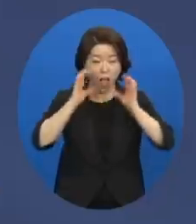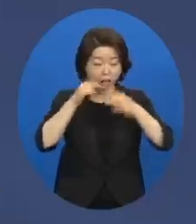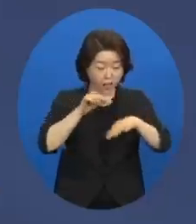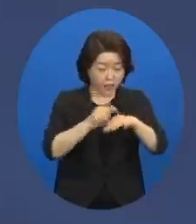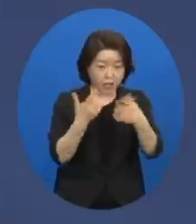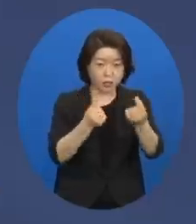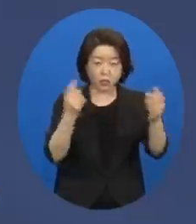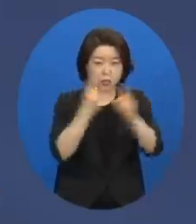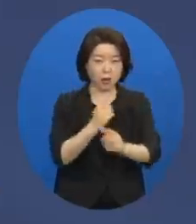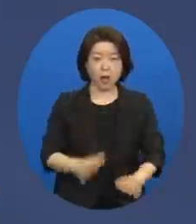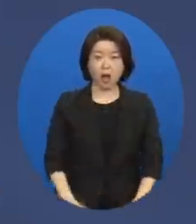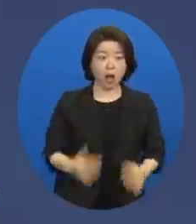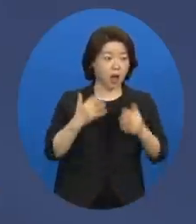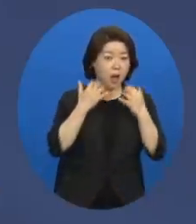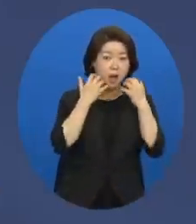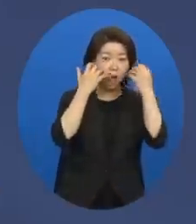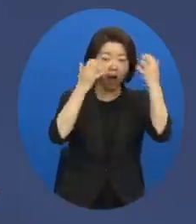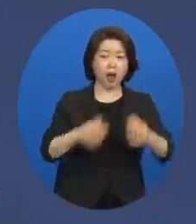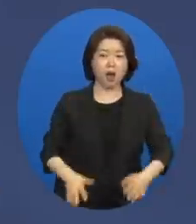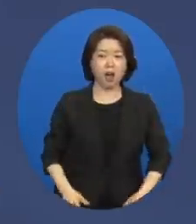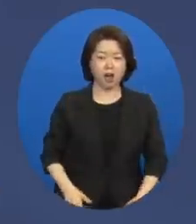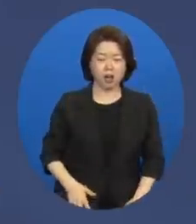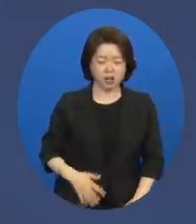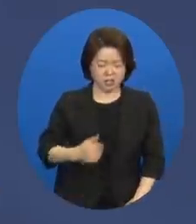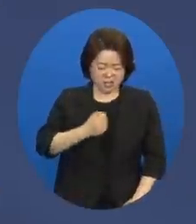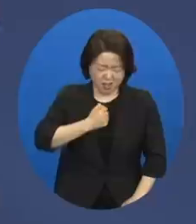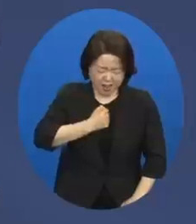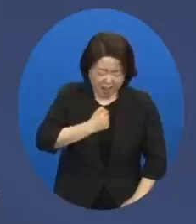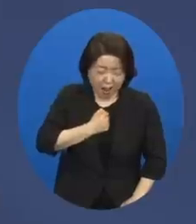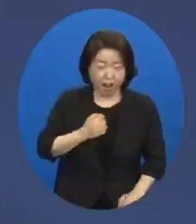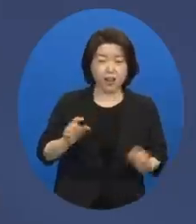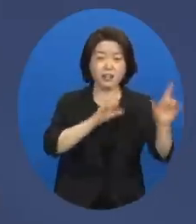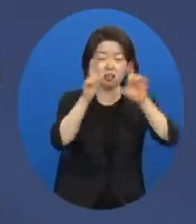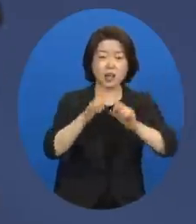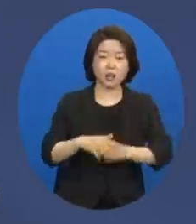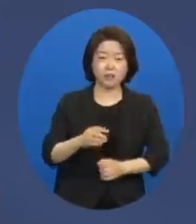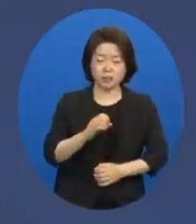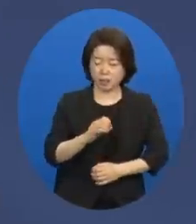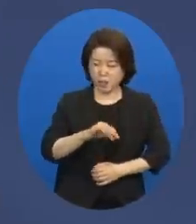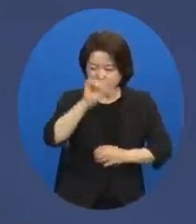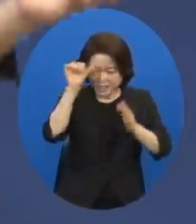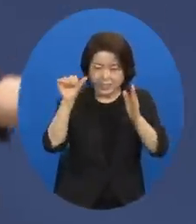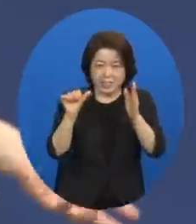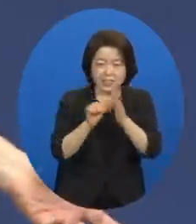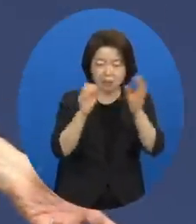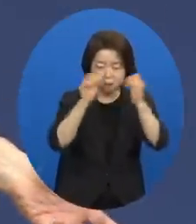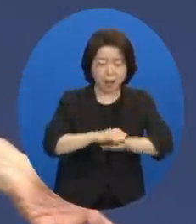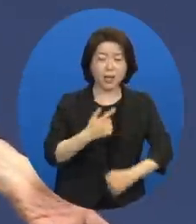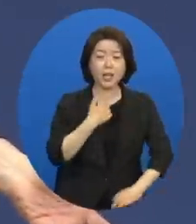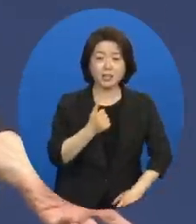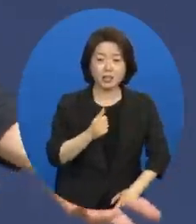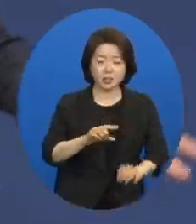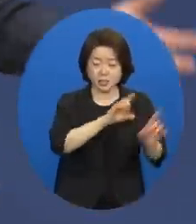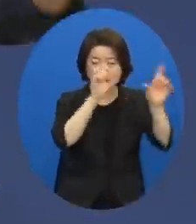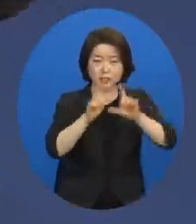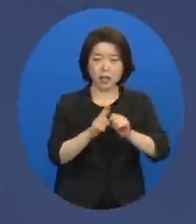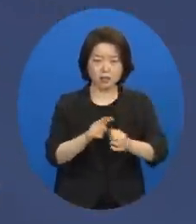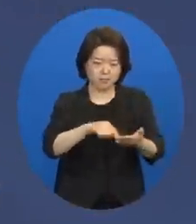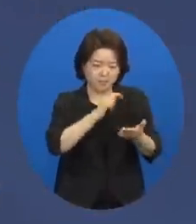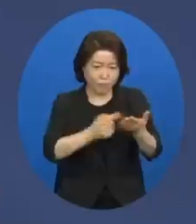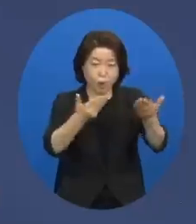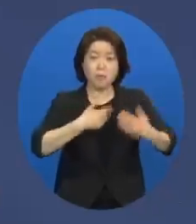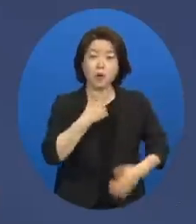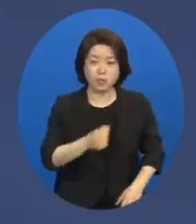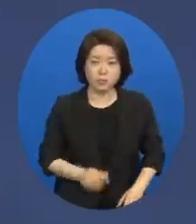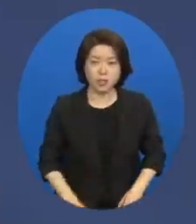감격하고 그냥 다 그 한 맺힌 삶, 자기들이 잃어버린 인생을 뒤늦게라도 보상받아야 될 거 아니겠어요? 가서